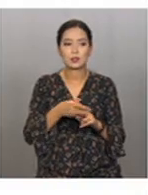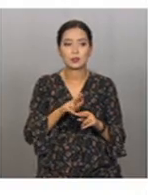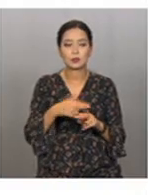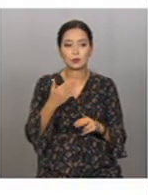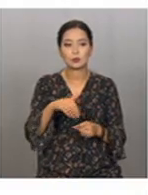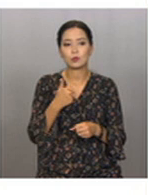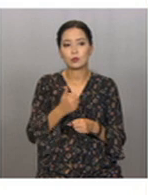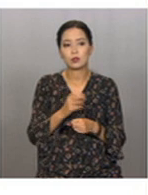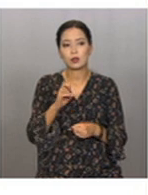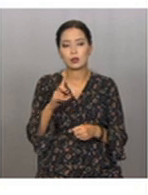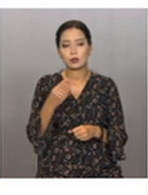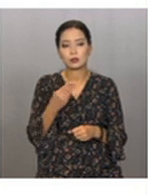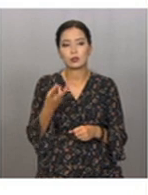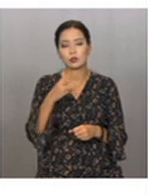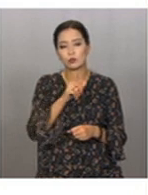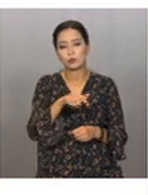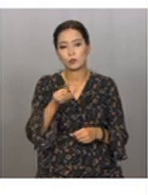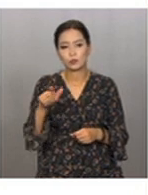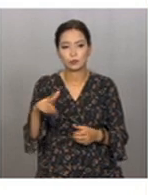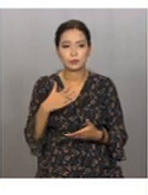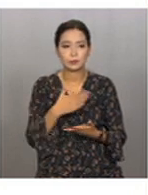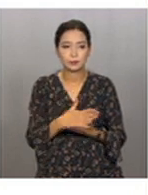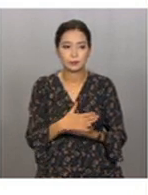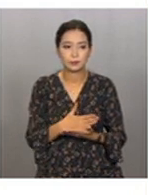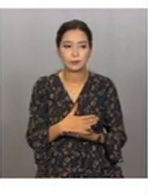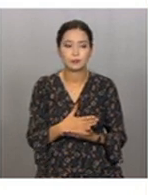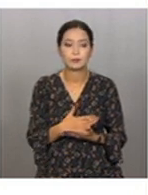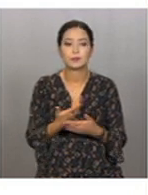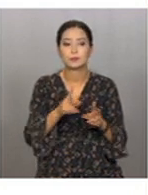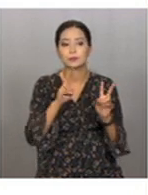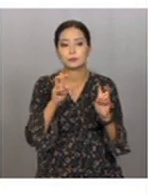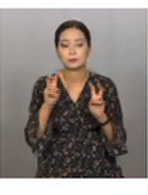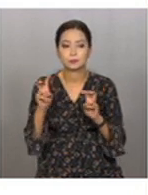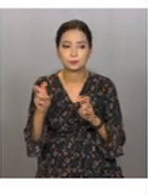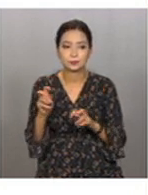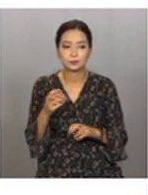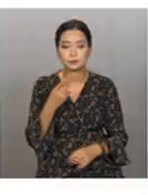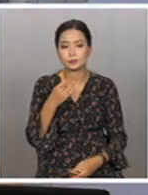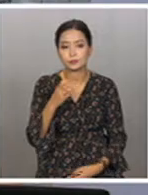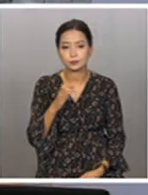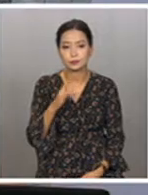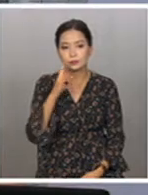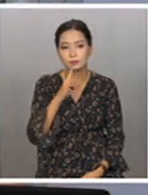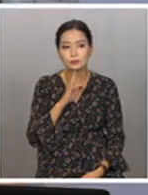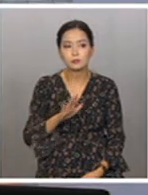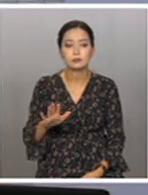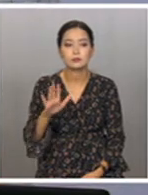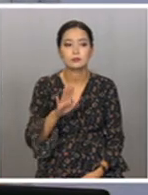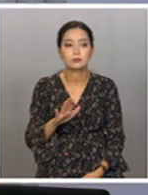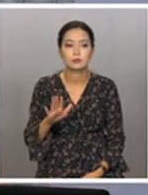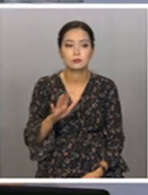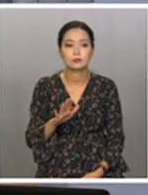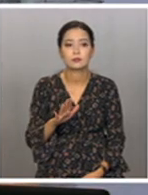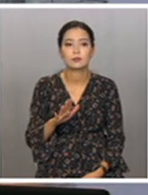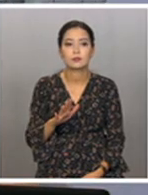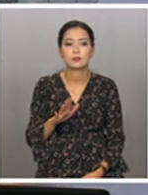үкіметі үш бөлімшеден құралды. Атап айтатын болсақ, Шығыс Қазақстанда Шығыс бөлімшесі,